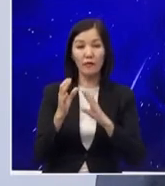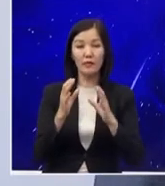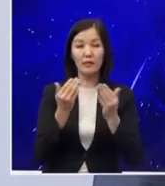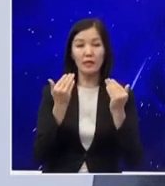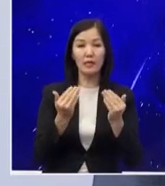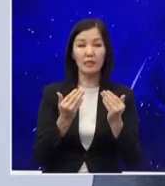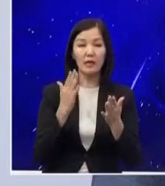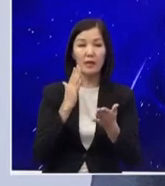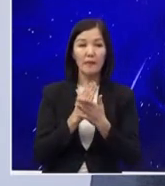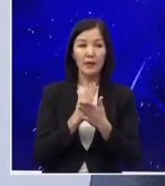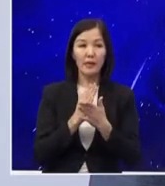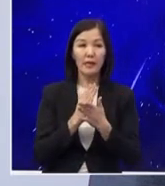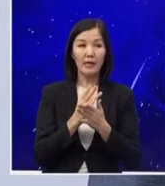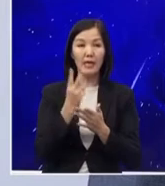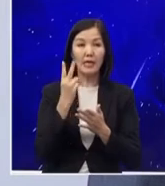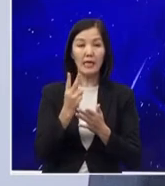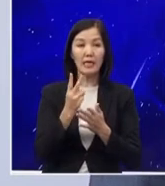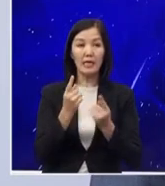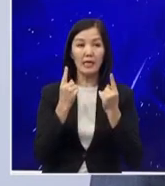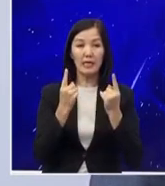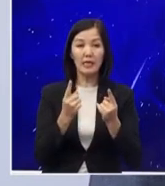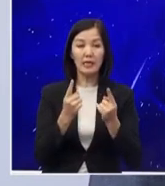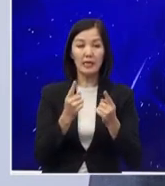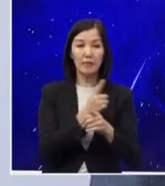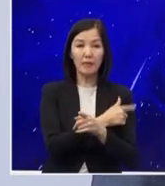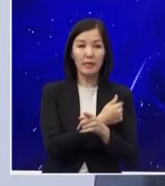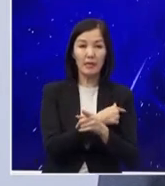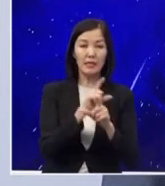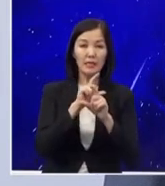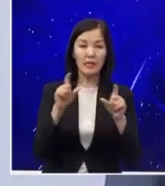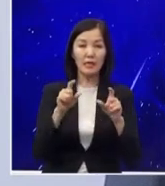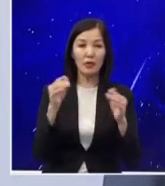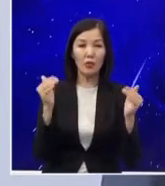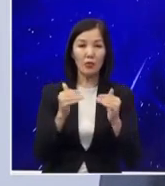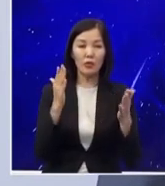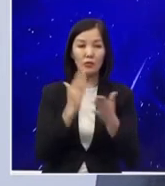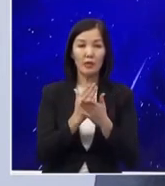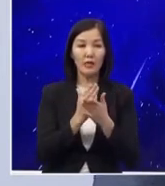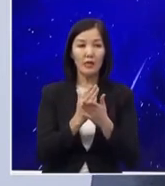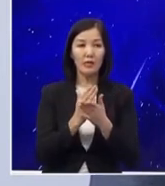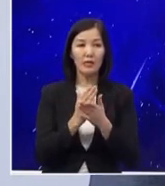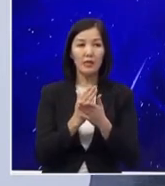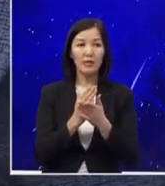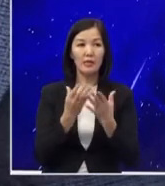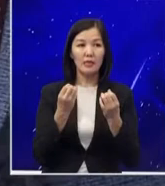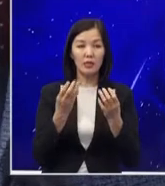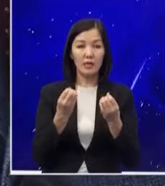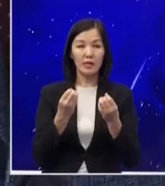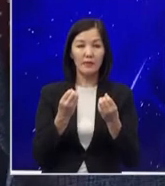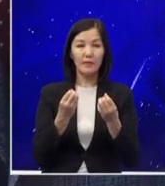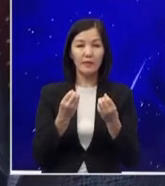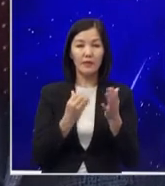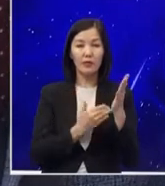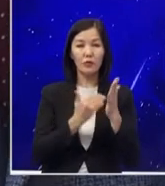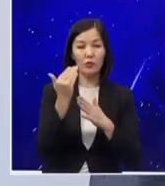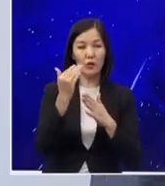қазақстанда. Екі ірі медициналық колледждеріміз бар дайындайтын, және де жоғары